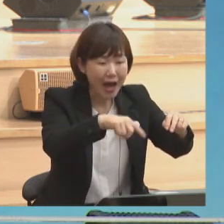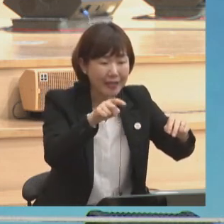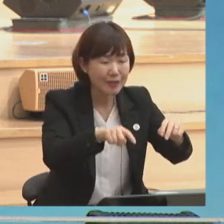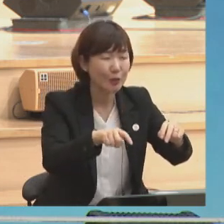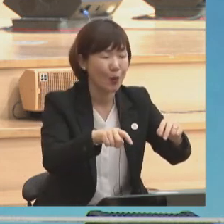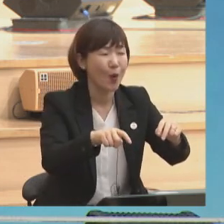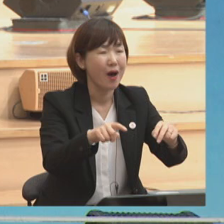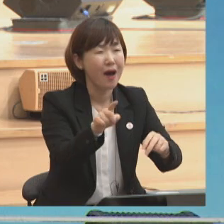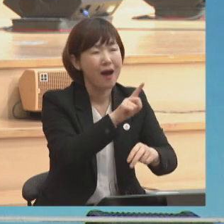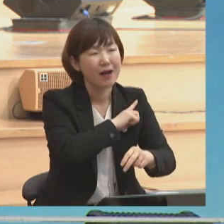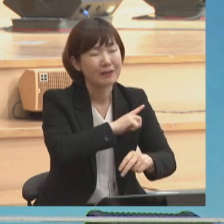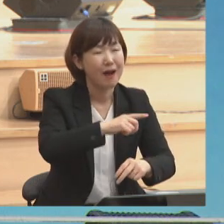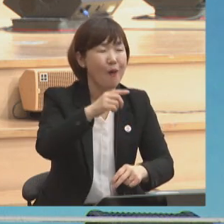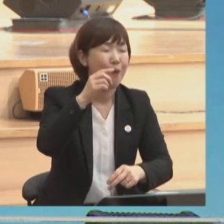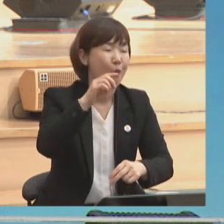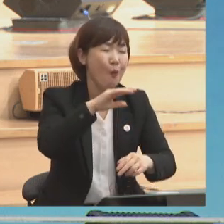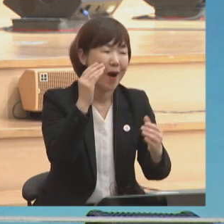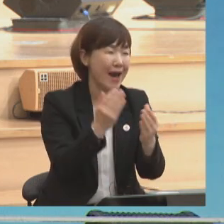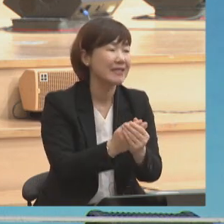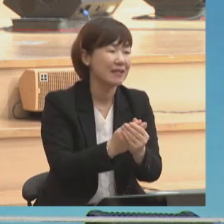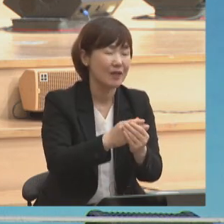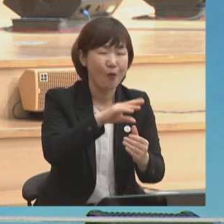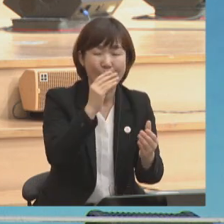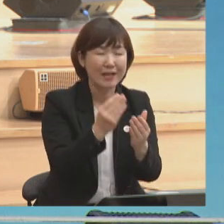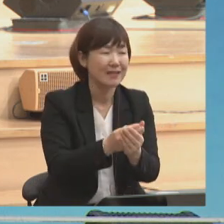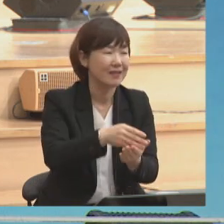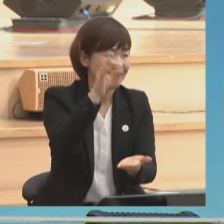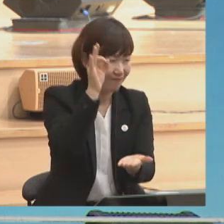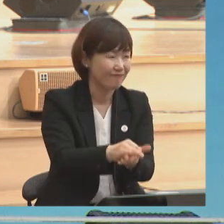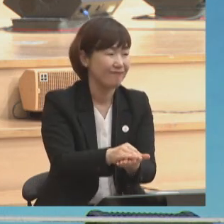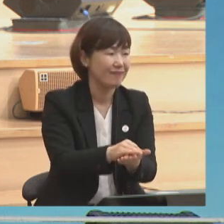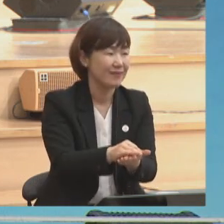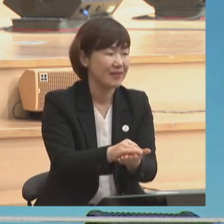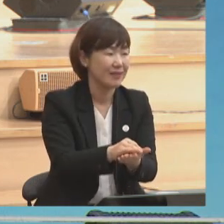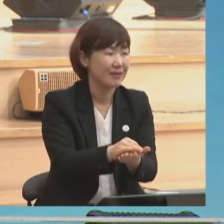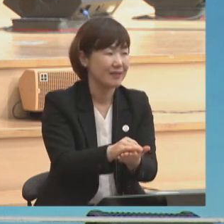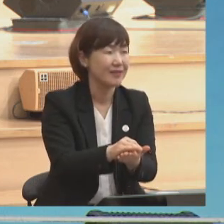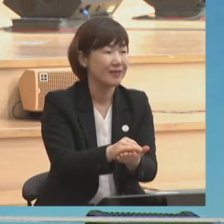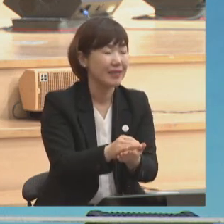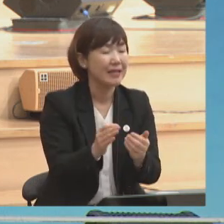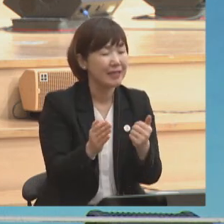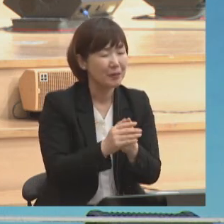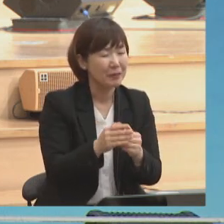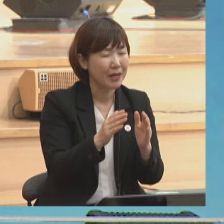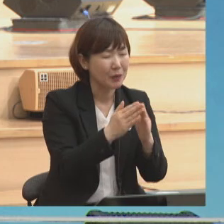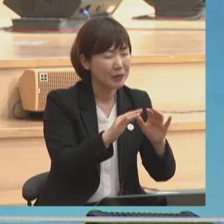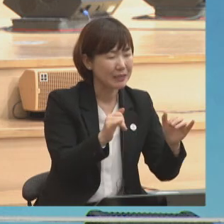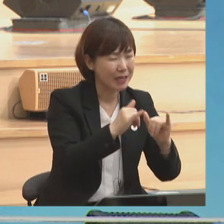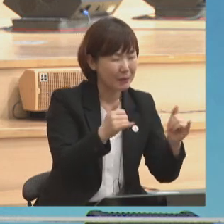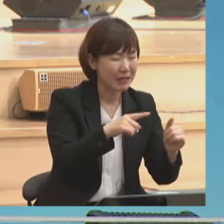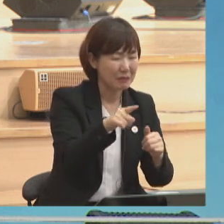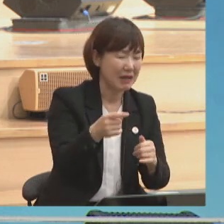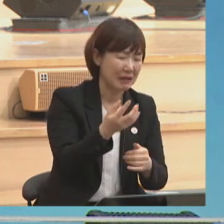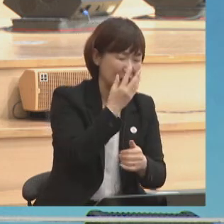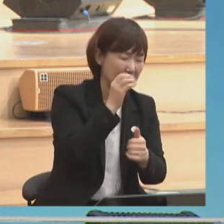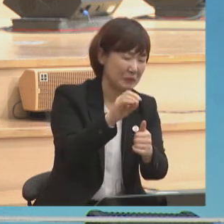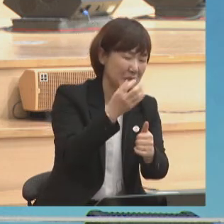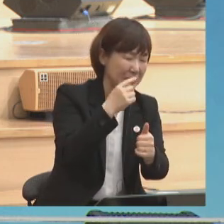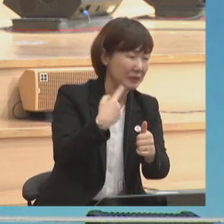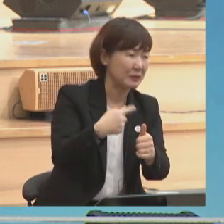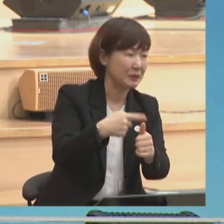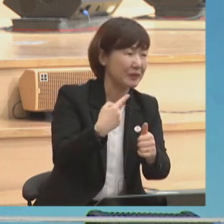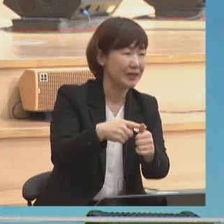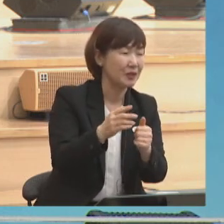중에서도 최하층민 인생을 살았던 게 분명한 거예요. 아마 동네 사람들로부터 따돌림 당했겠죠? 손바닥만한 그